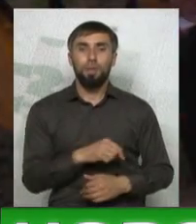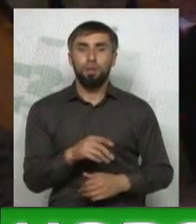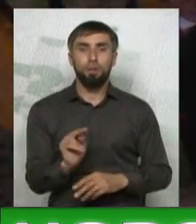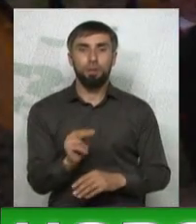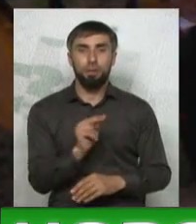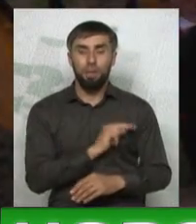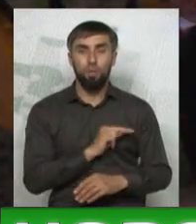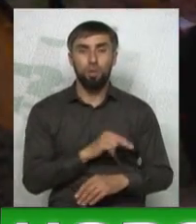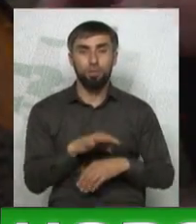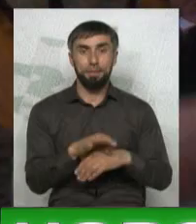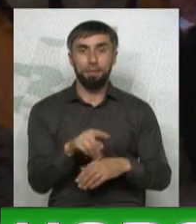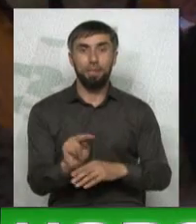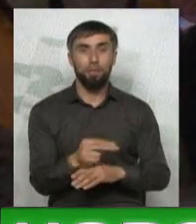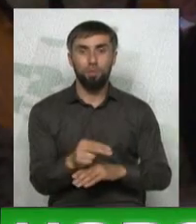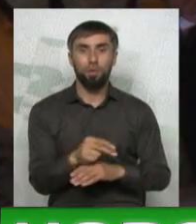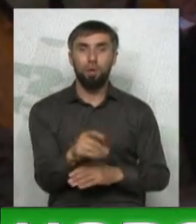дополнительные